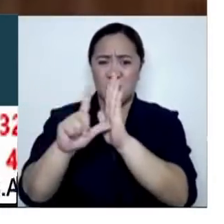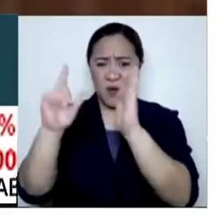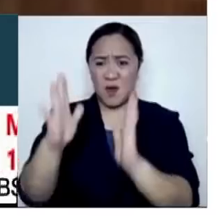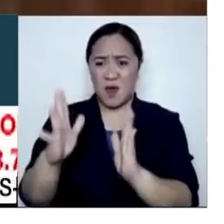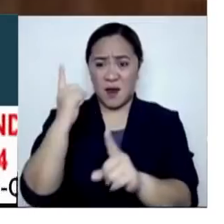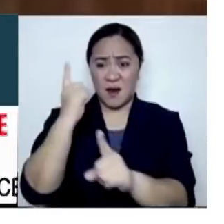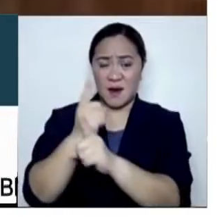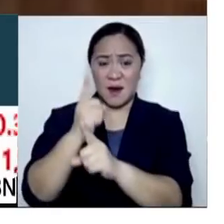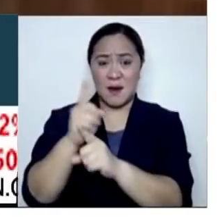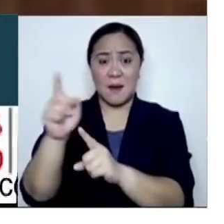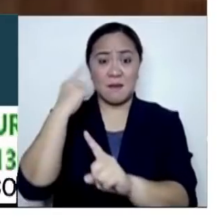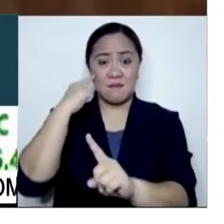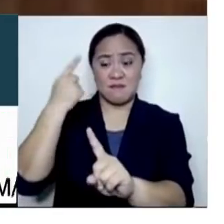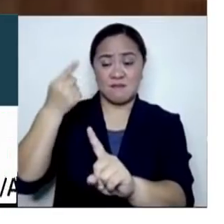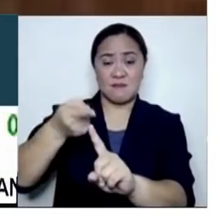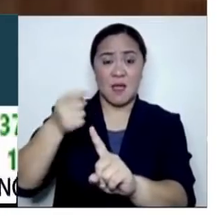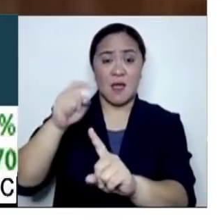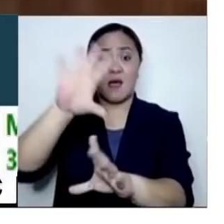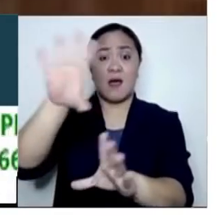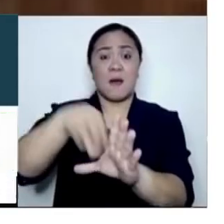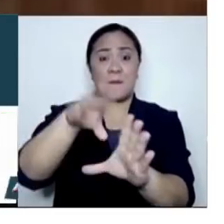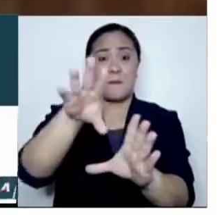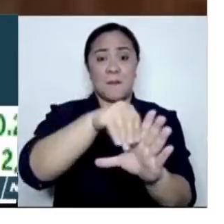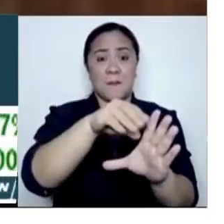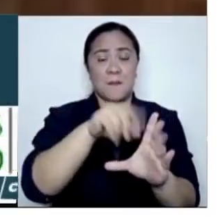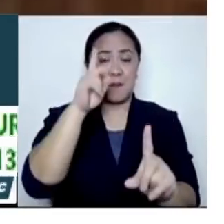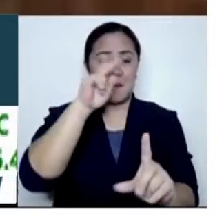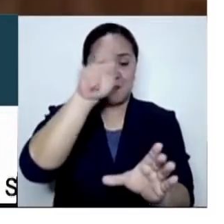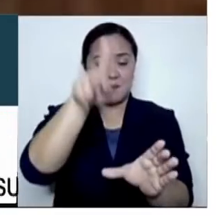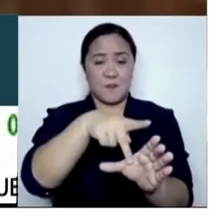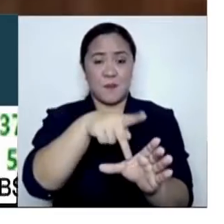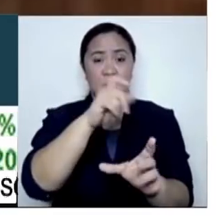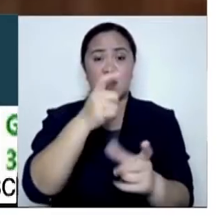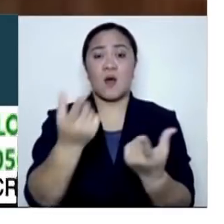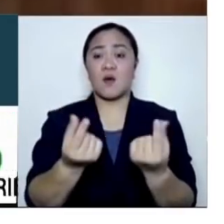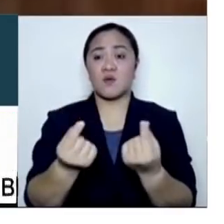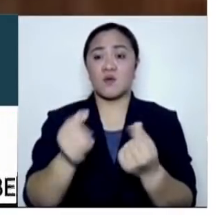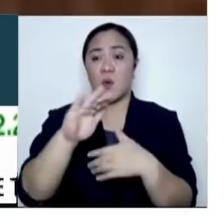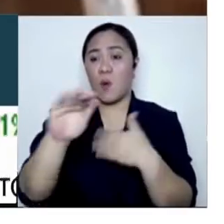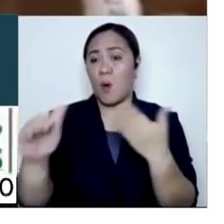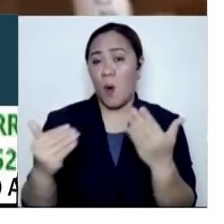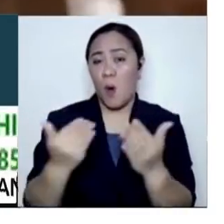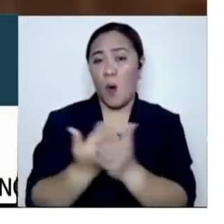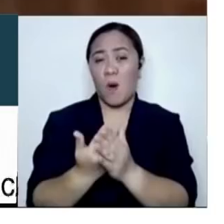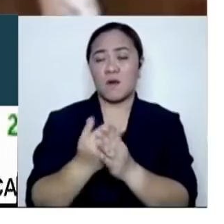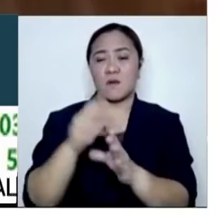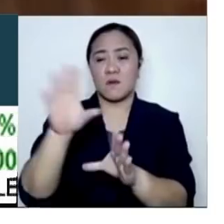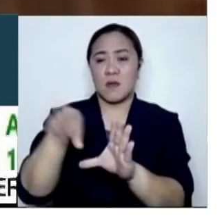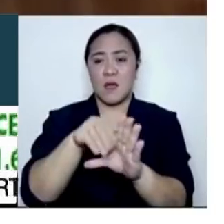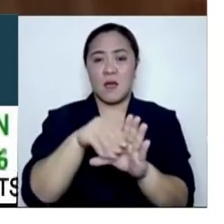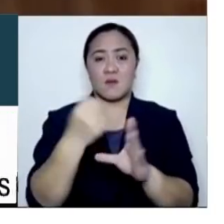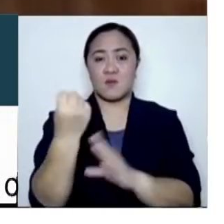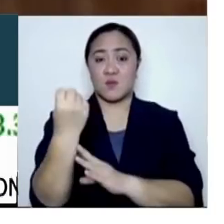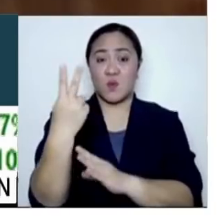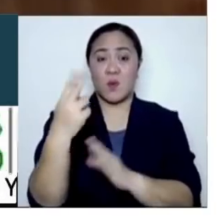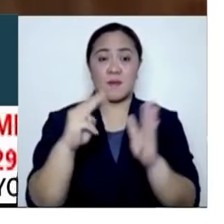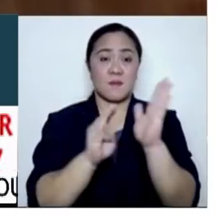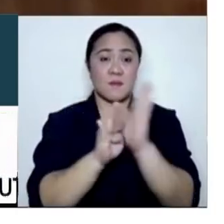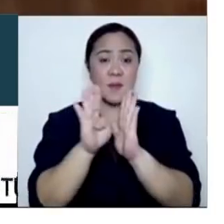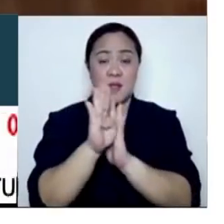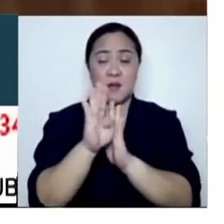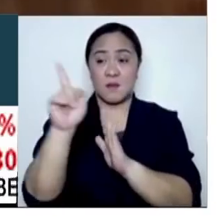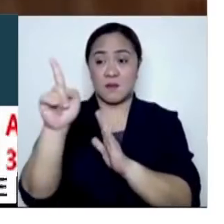people participated, isa lang point. Lahat ng bienes almost 12 billion pesos sa isang kumpanya